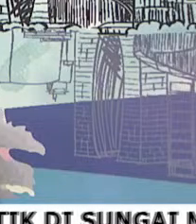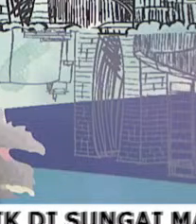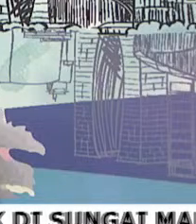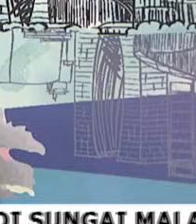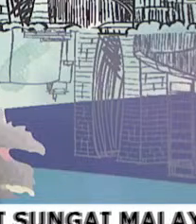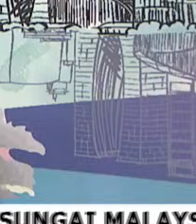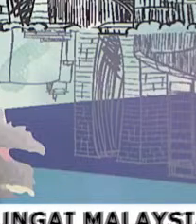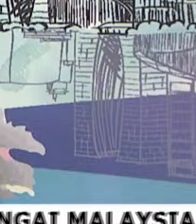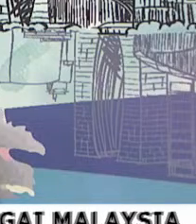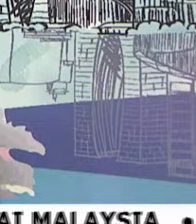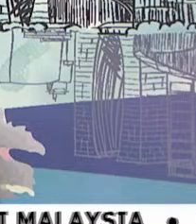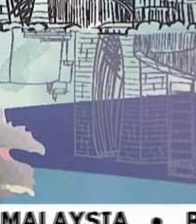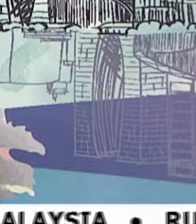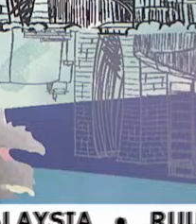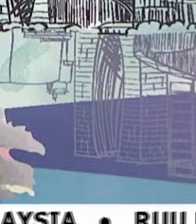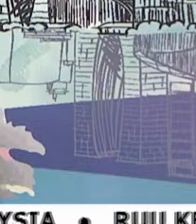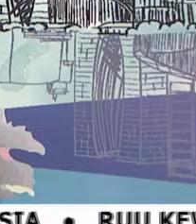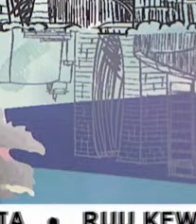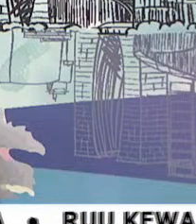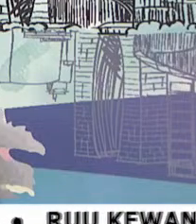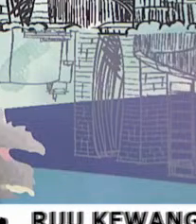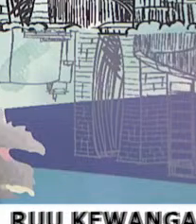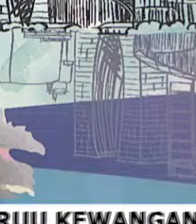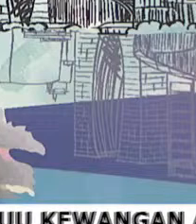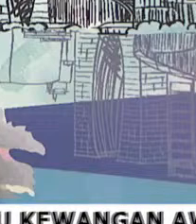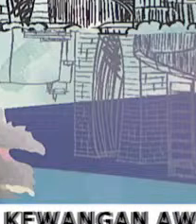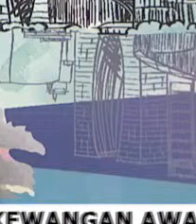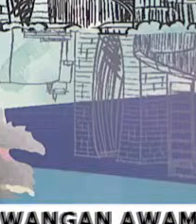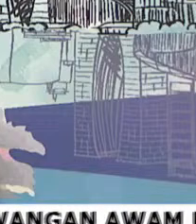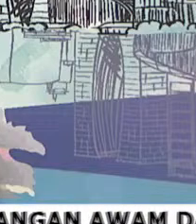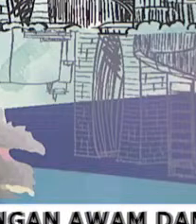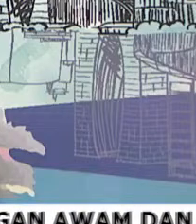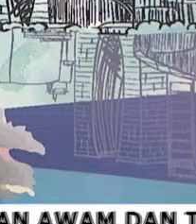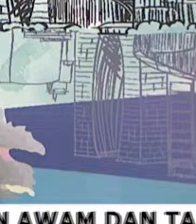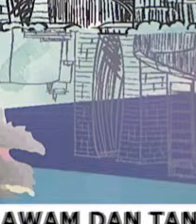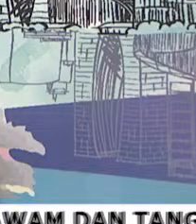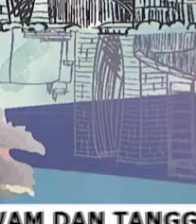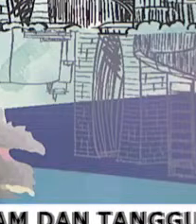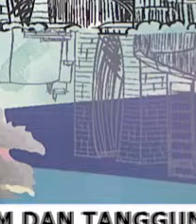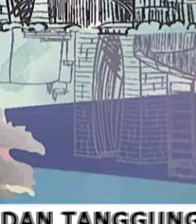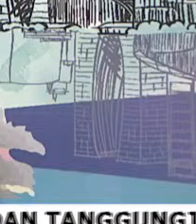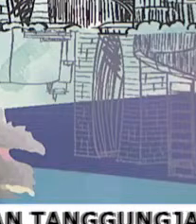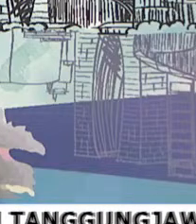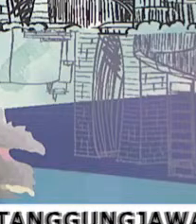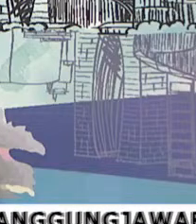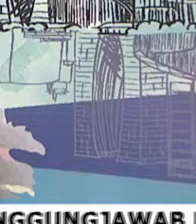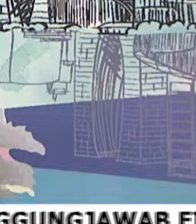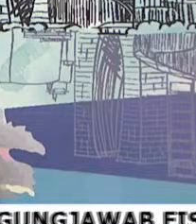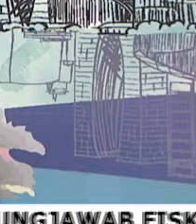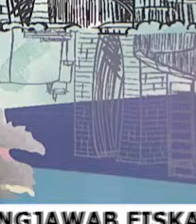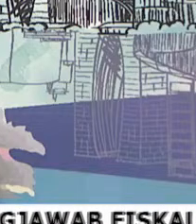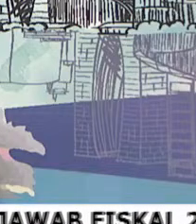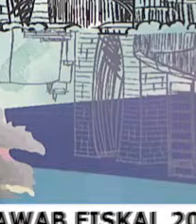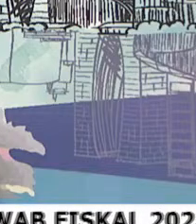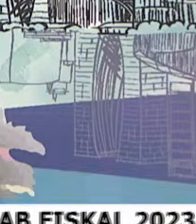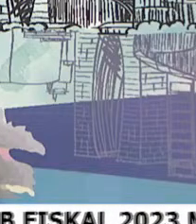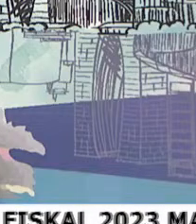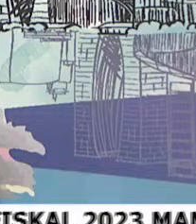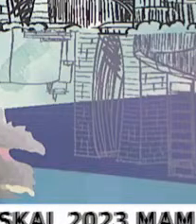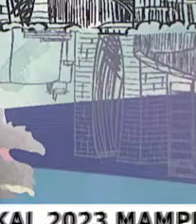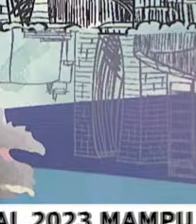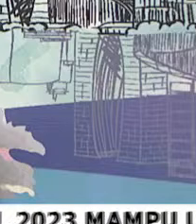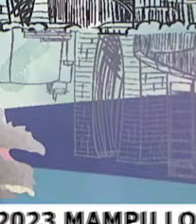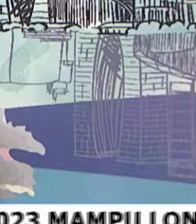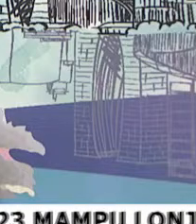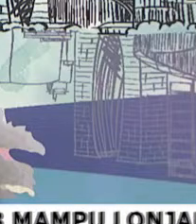kos Sara hidup rakyat khususnya bahan makanan yang bergantung pada sumber import dan soalan itu yang akan ditanyakan oleh